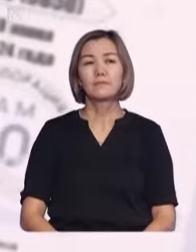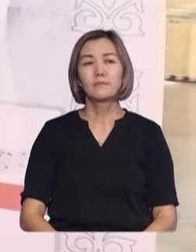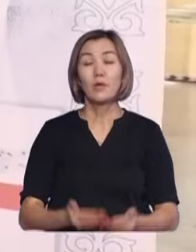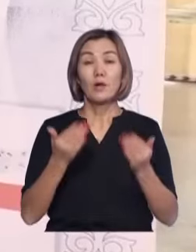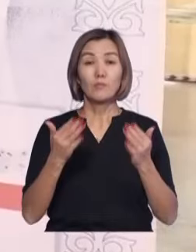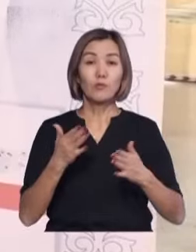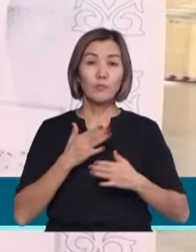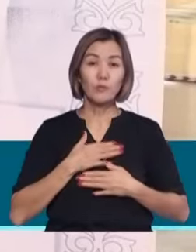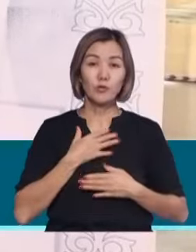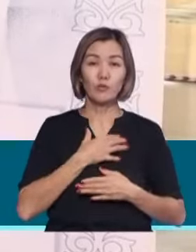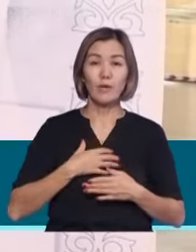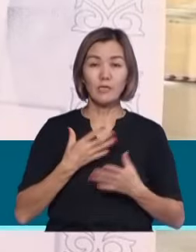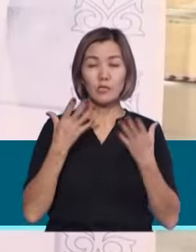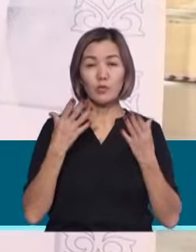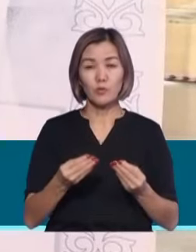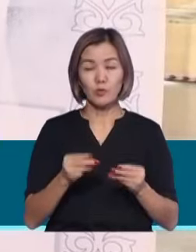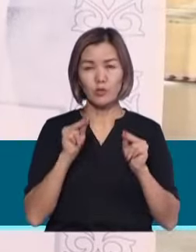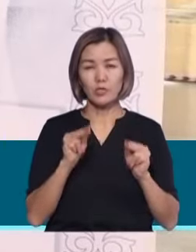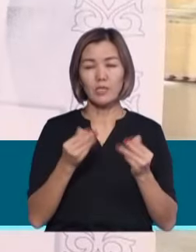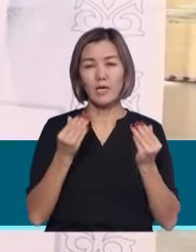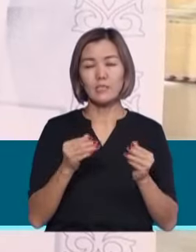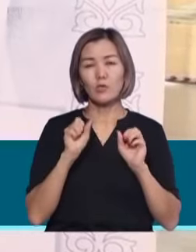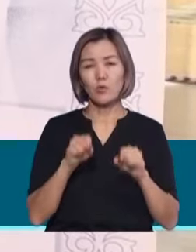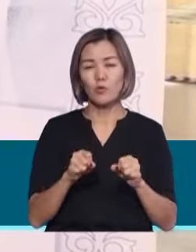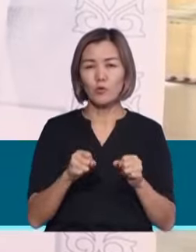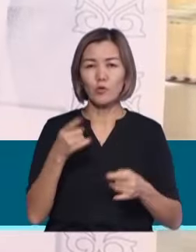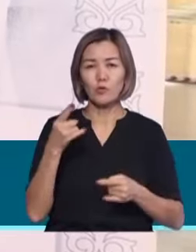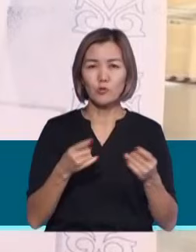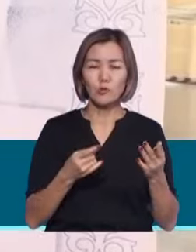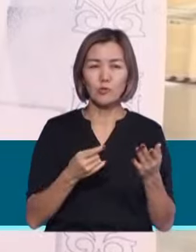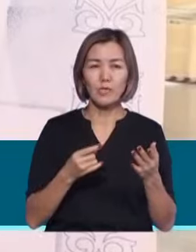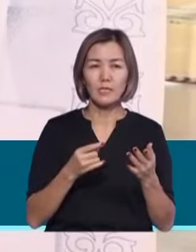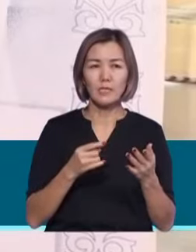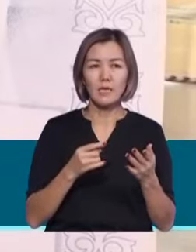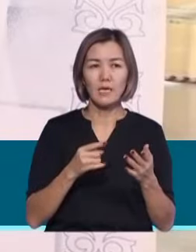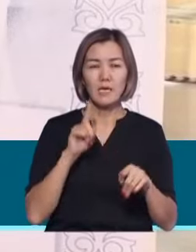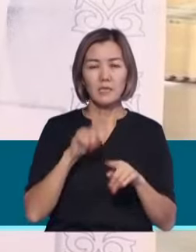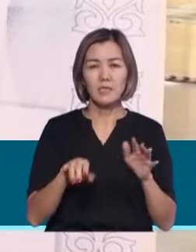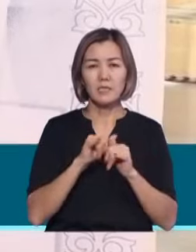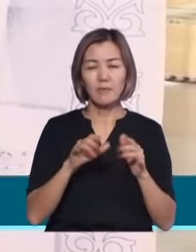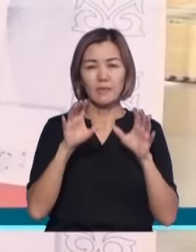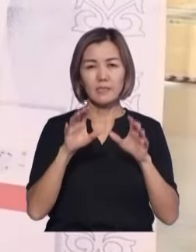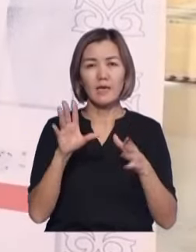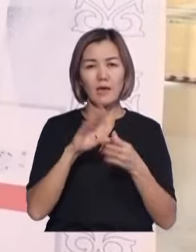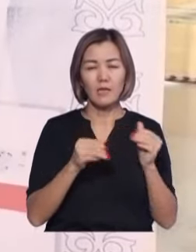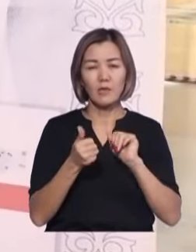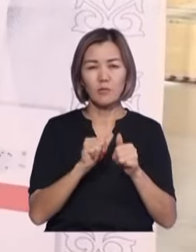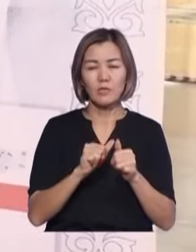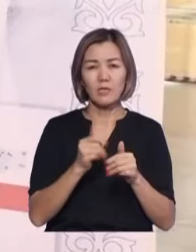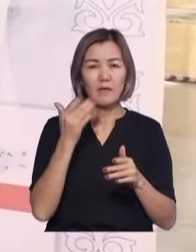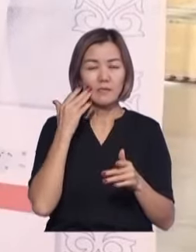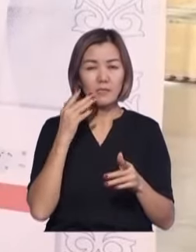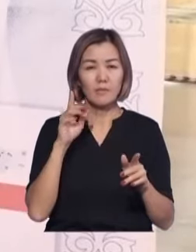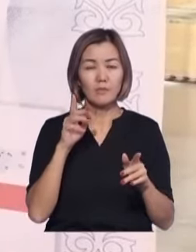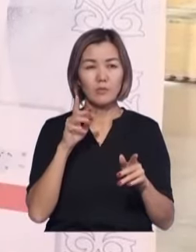Бүгін біз үшін өте маңызды күн. Шын мәнінде қазір құқықтық журналистика қарыштап дамып келеді. Заң жиі өзгереді, ал біз үнемі соған қарай